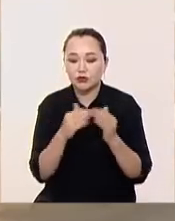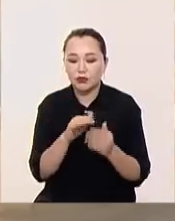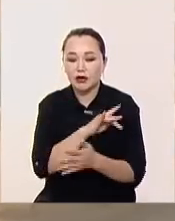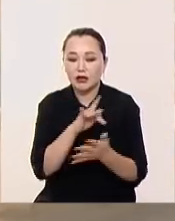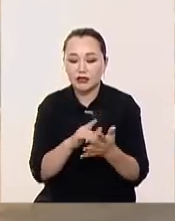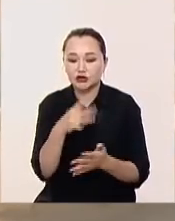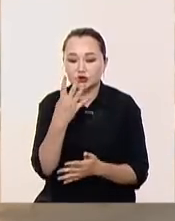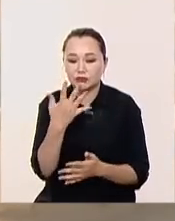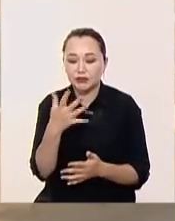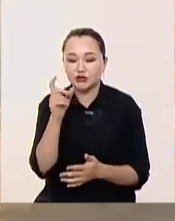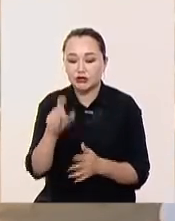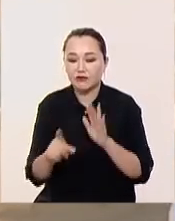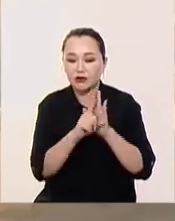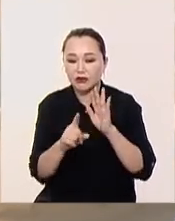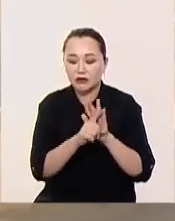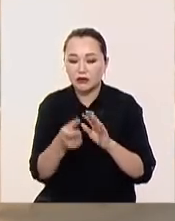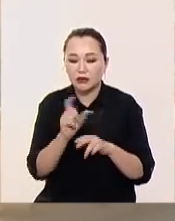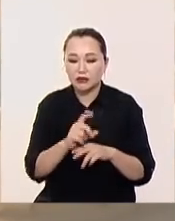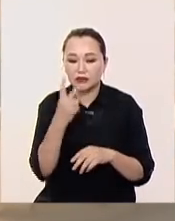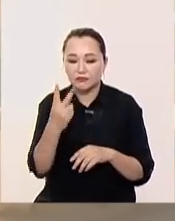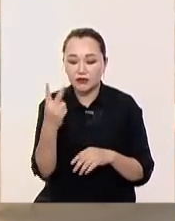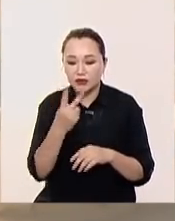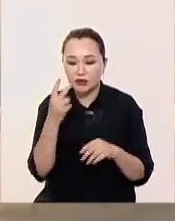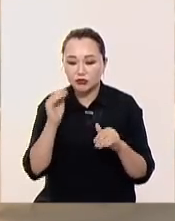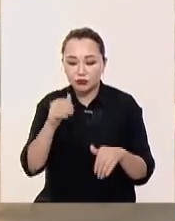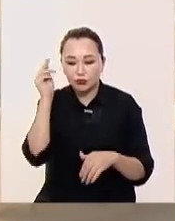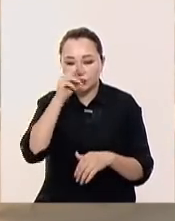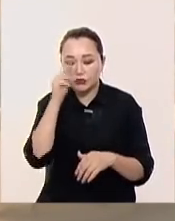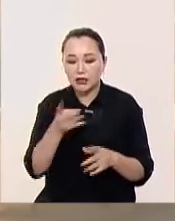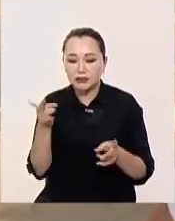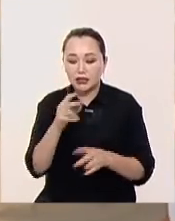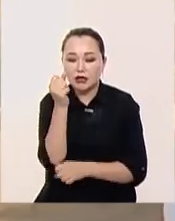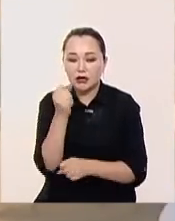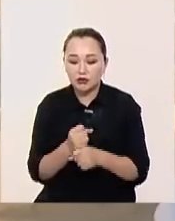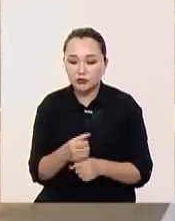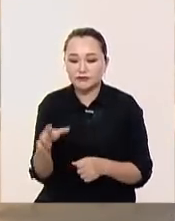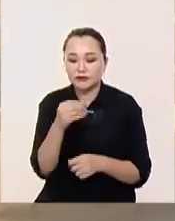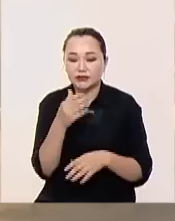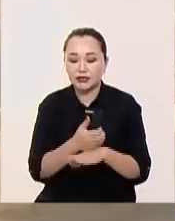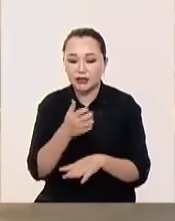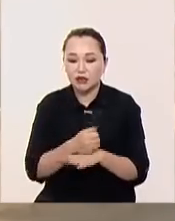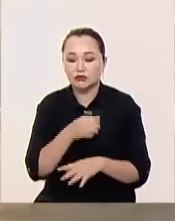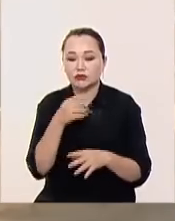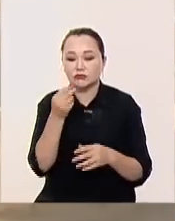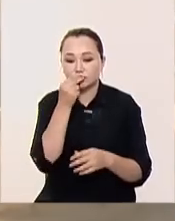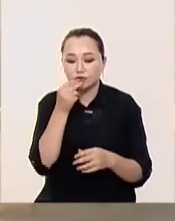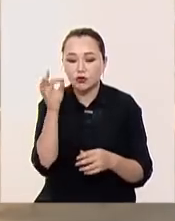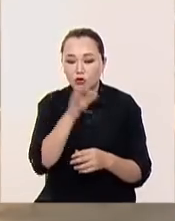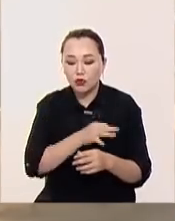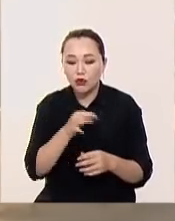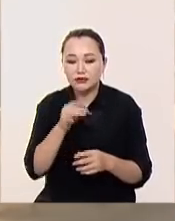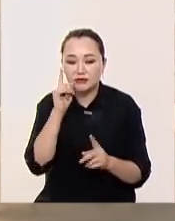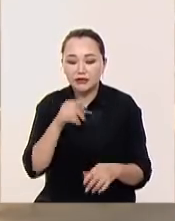4 адам, 5 адам қалаға қатынайды, оның екеуі студент. Қалғандары жұмысшылар. Tapkan akşası, kadir azık tülkün bağası ol şartlar